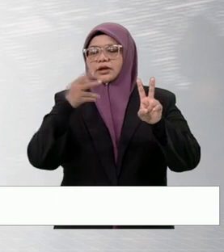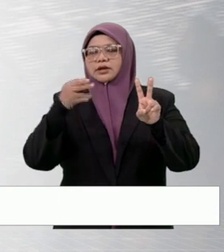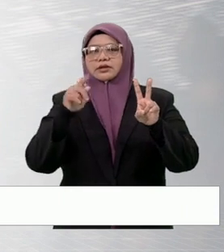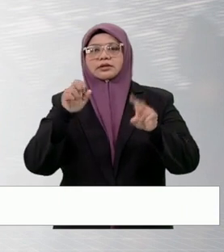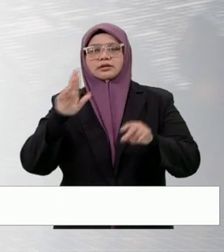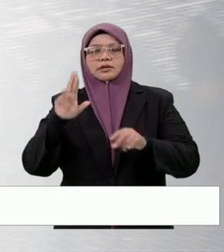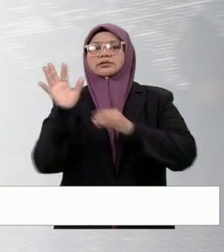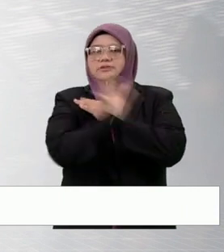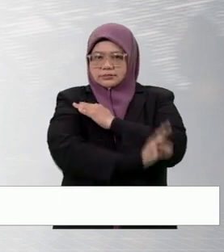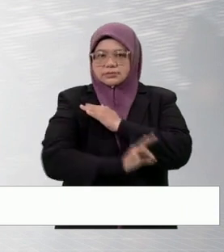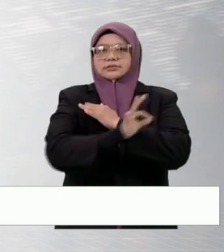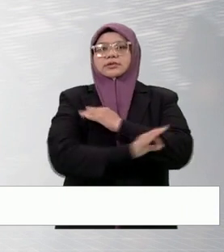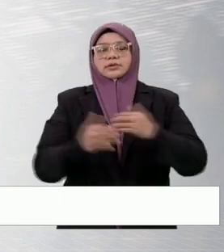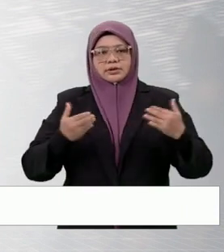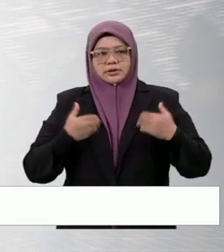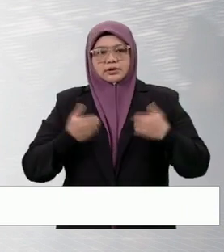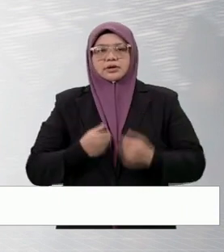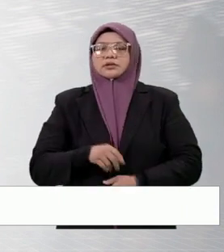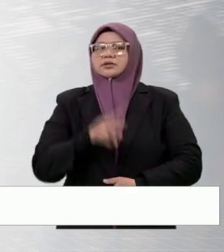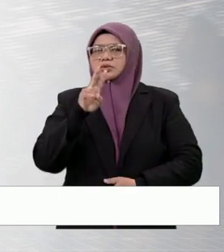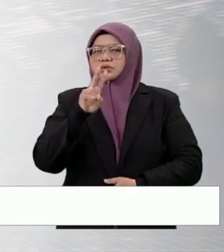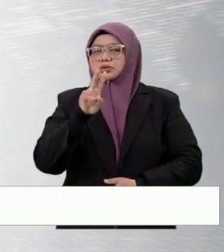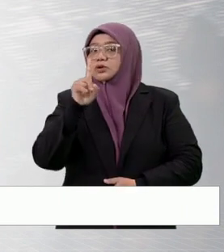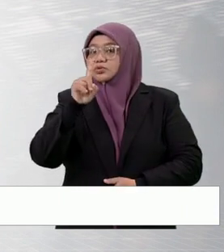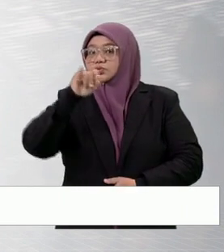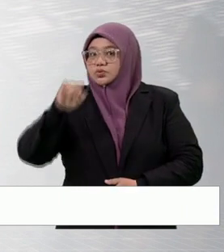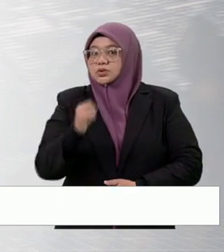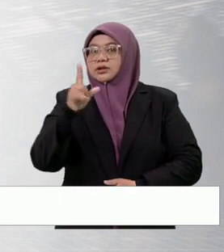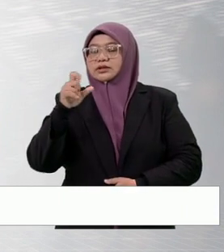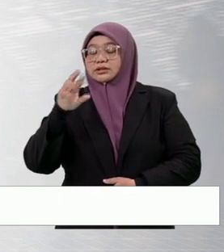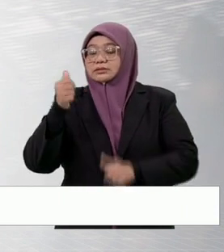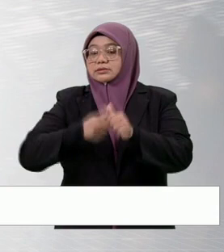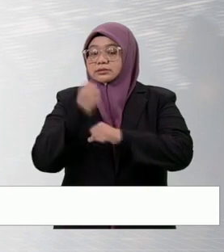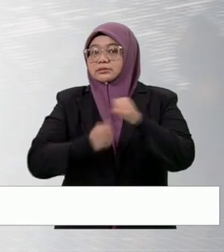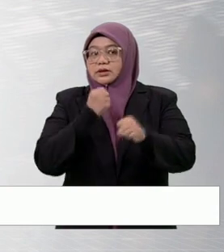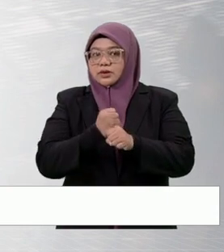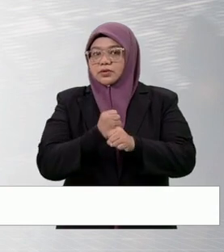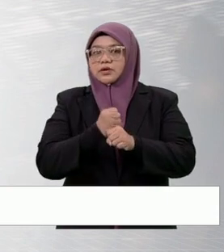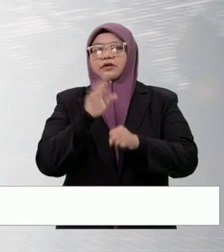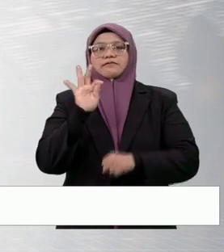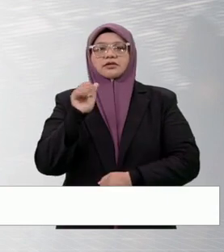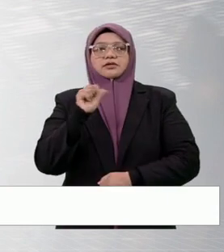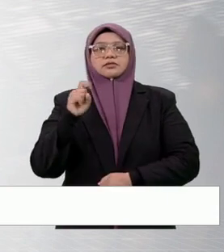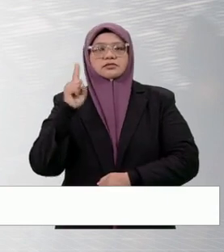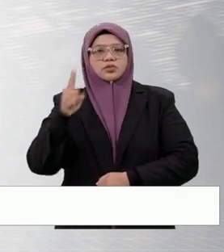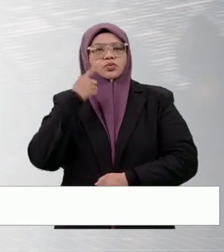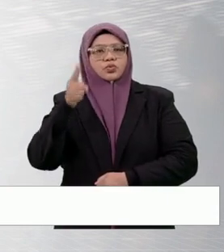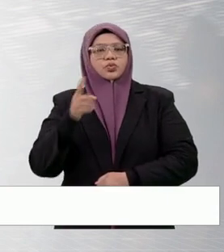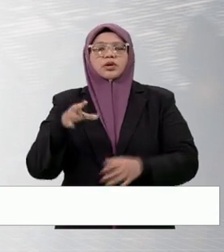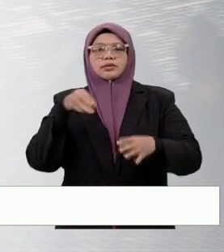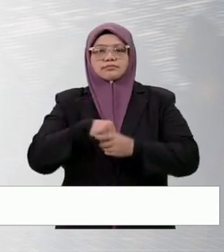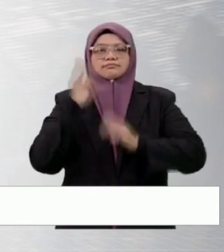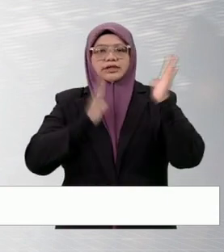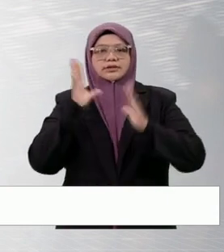di gemas Negeri 9 yang akan menghasilkan 100 juta liter susu segar setiap tahun dalam fase 1 untuk pasaran tempat dan